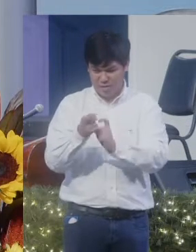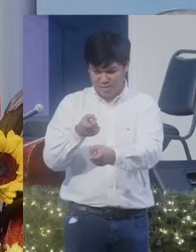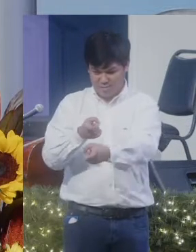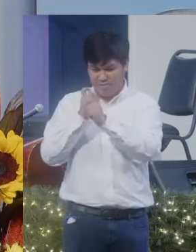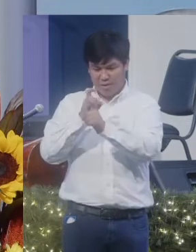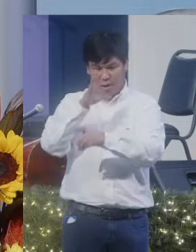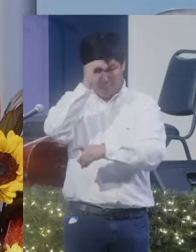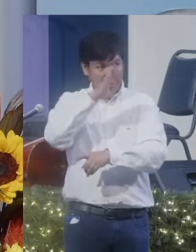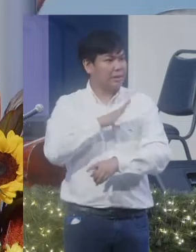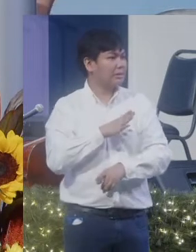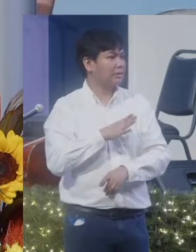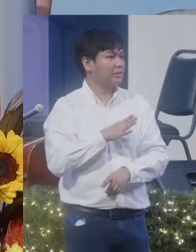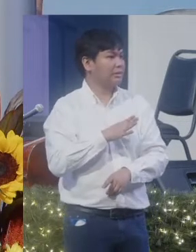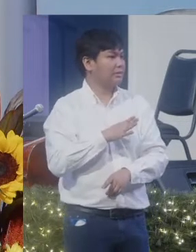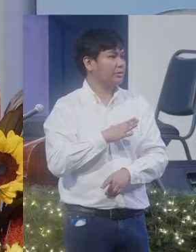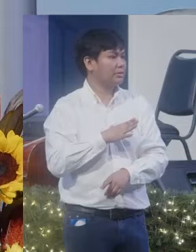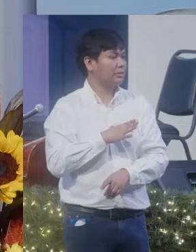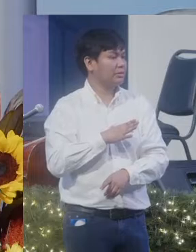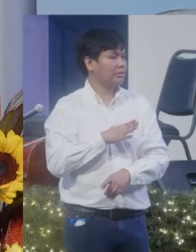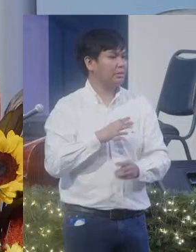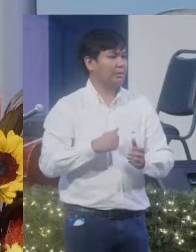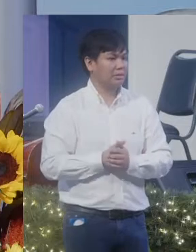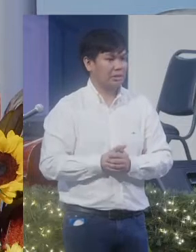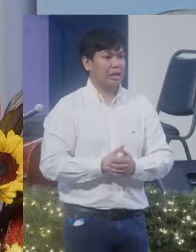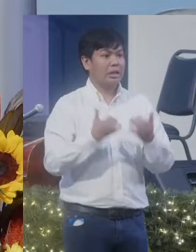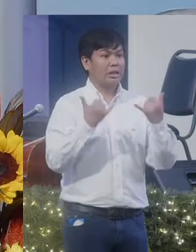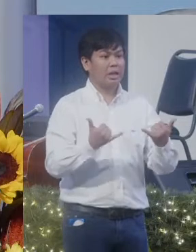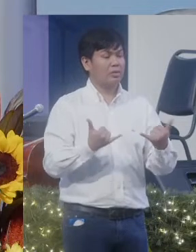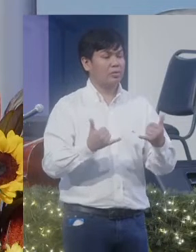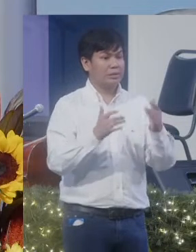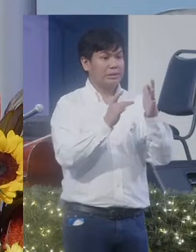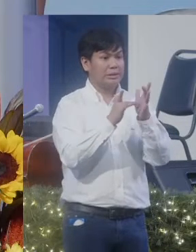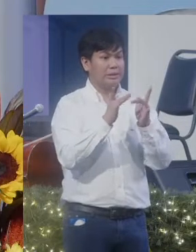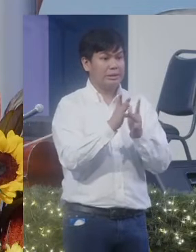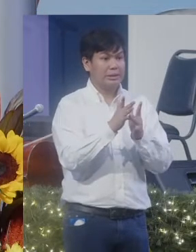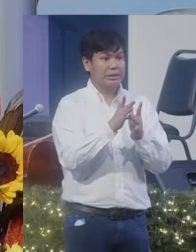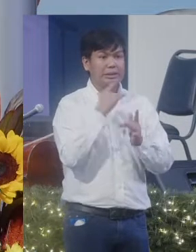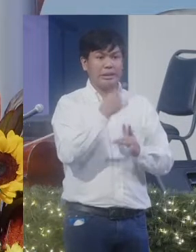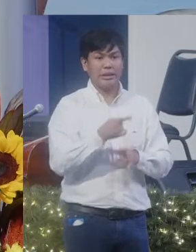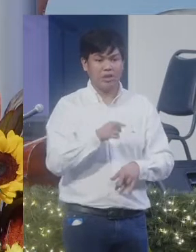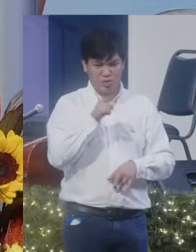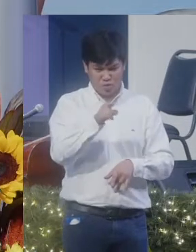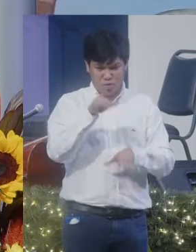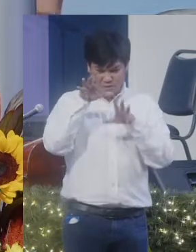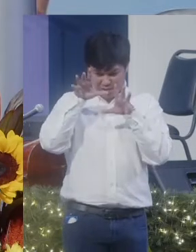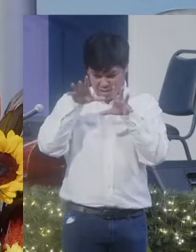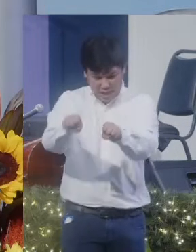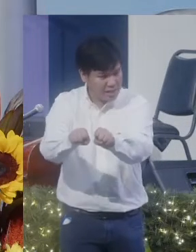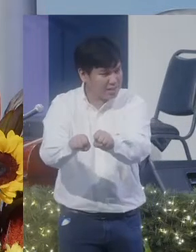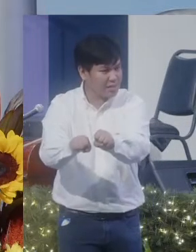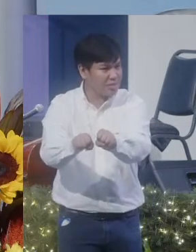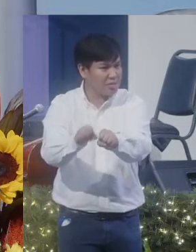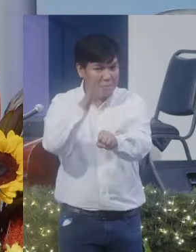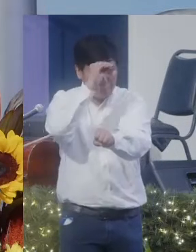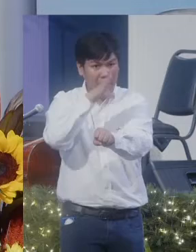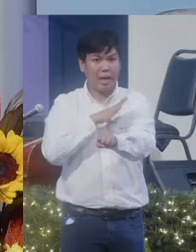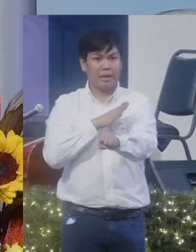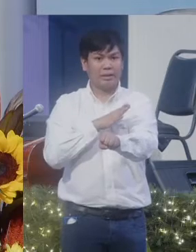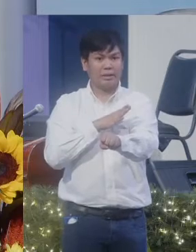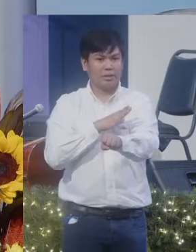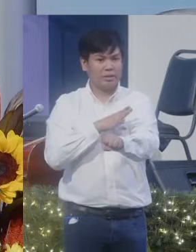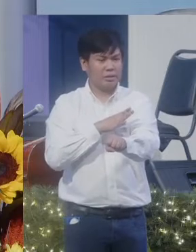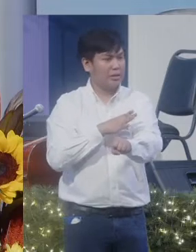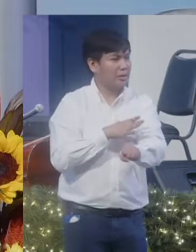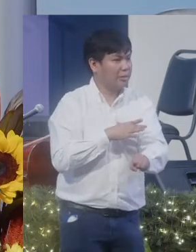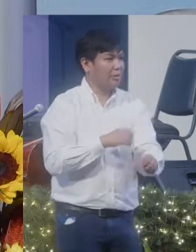verse 10, sabi niya, you will catch men. Yung catch, masigurado